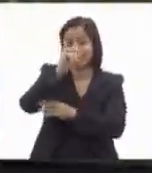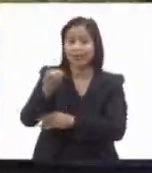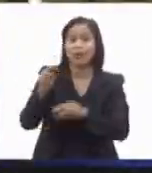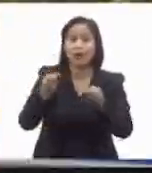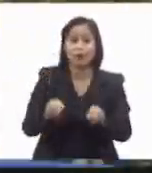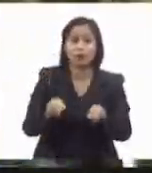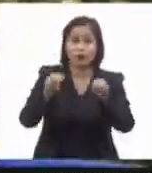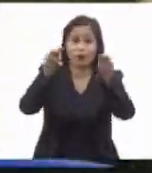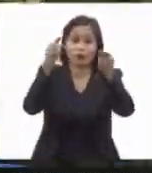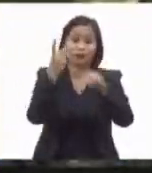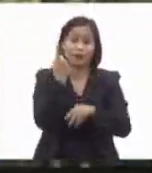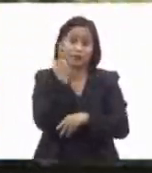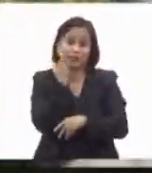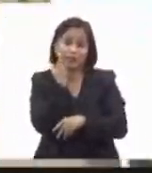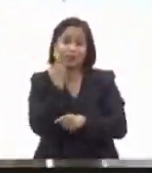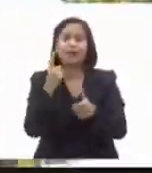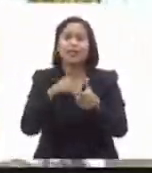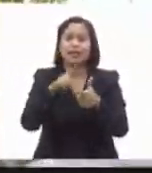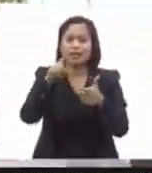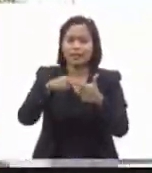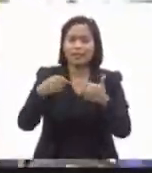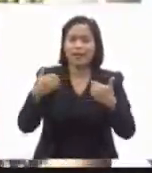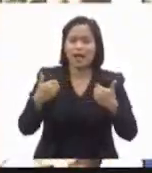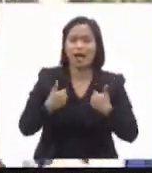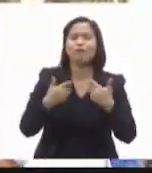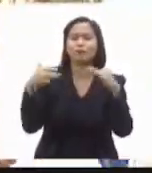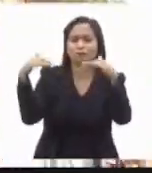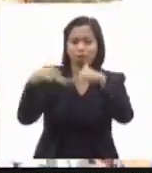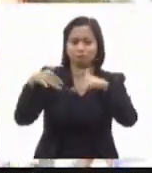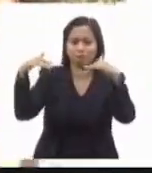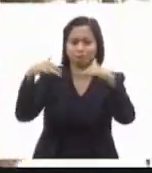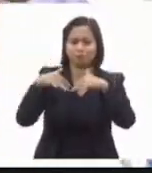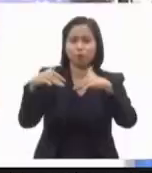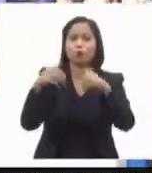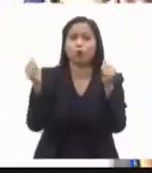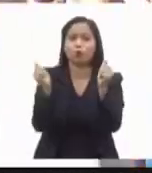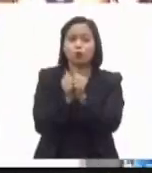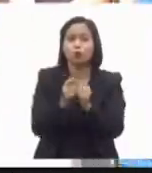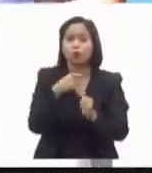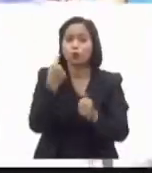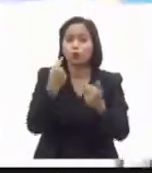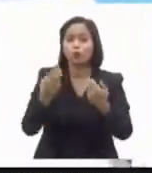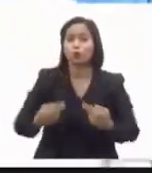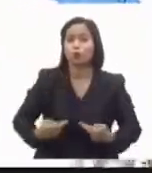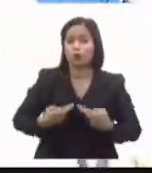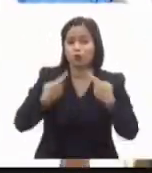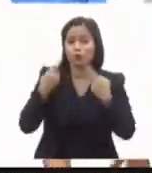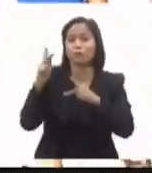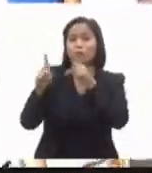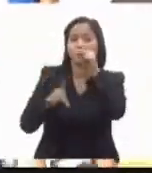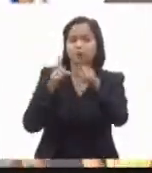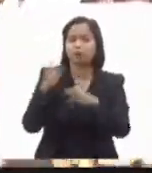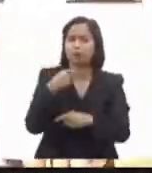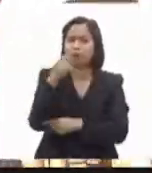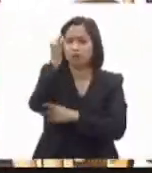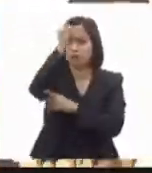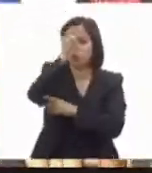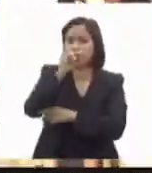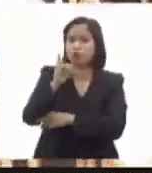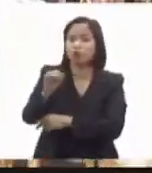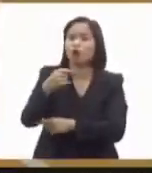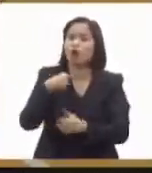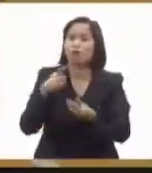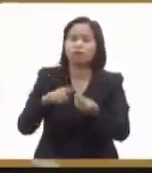kanina, nagkaroon na rin sila ng town hall meeting kasama na ang ilang residente kung saan inilahad ni Mayor Isko ang kanyang